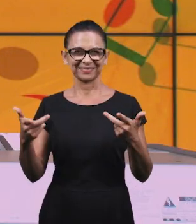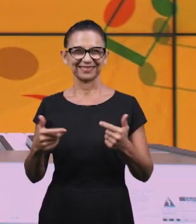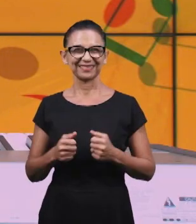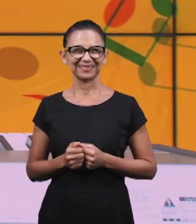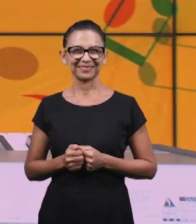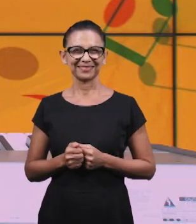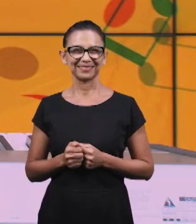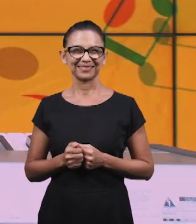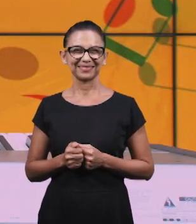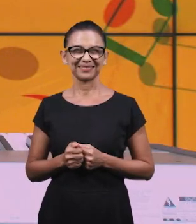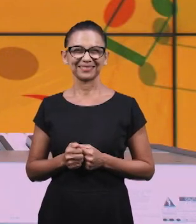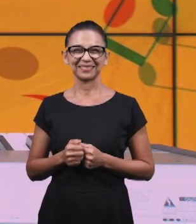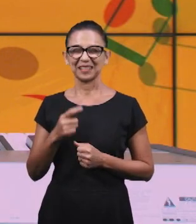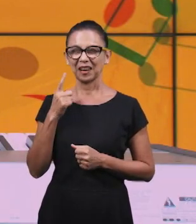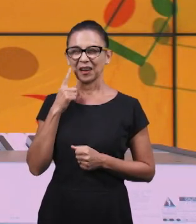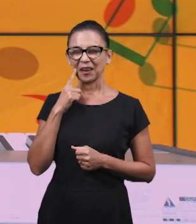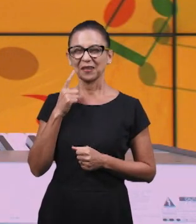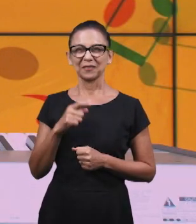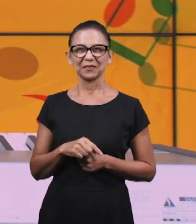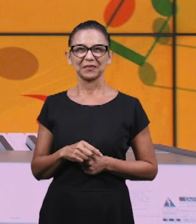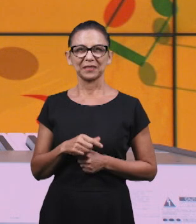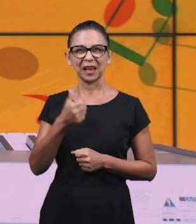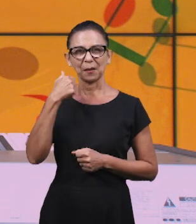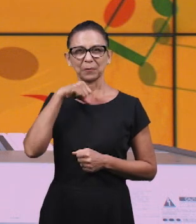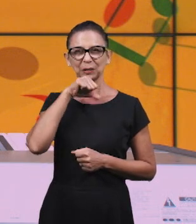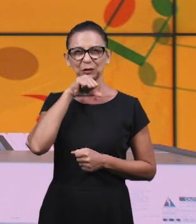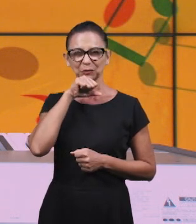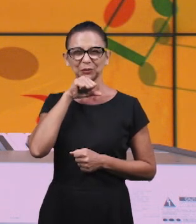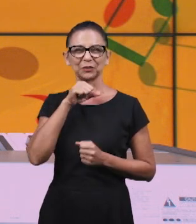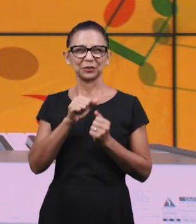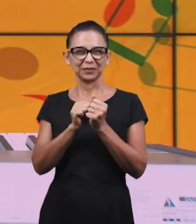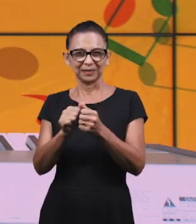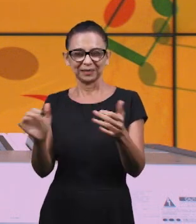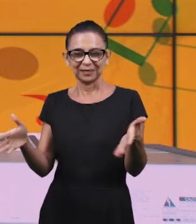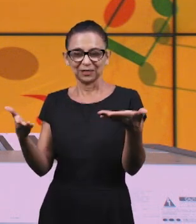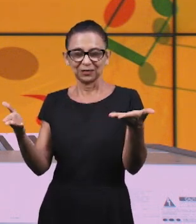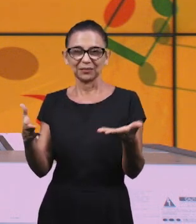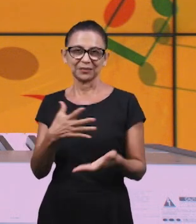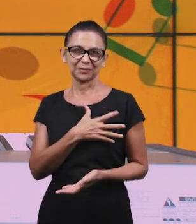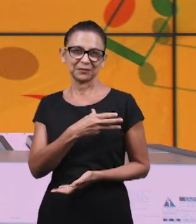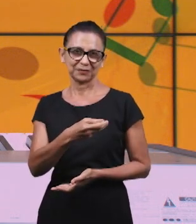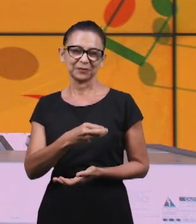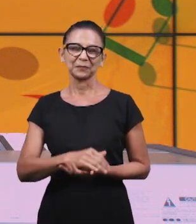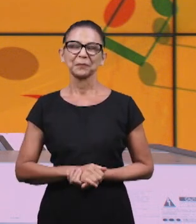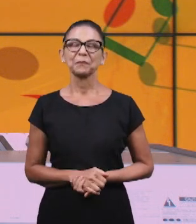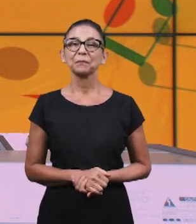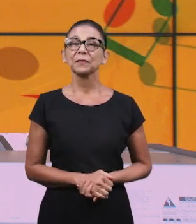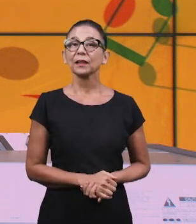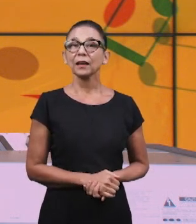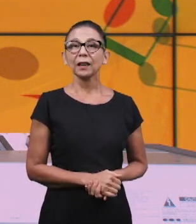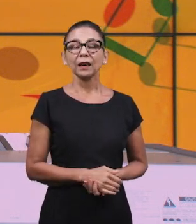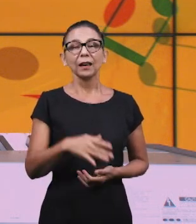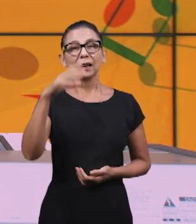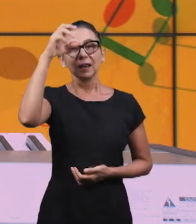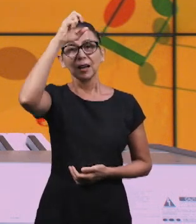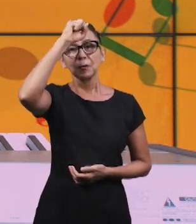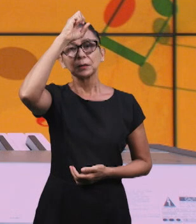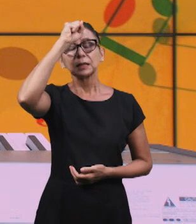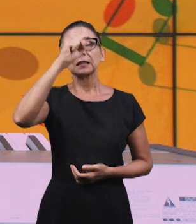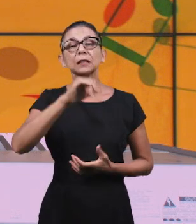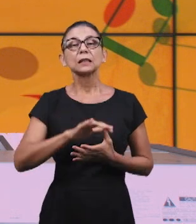Quelle bénédiction merveilleuse voir les parents qui participent et motivent leurs enfants. Gloire à